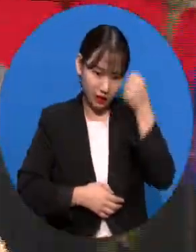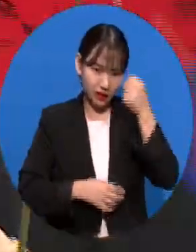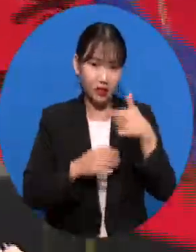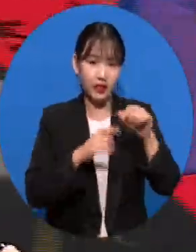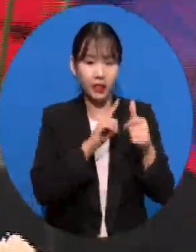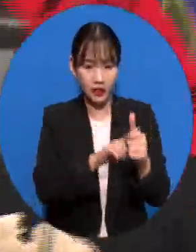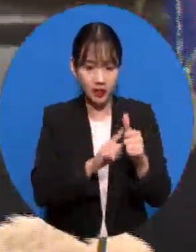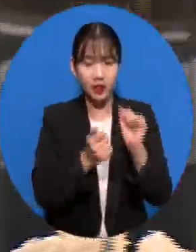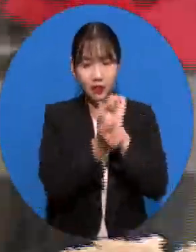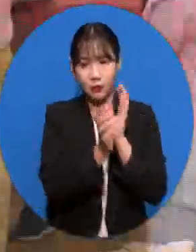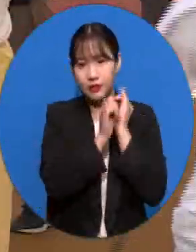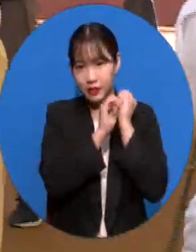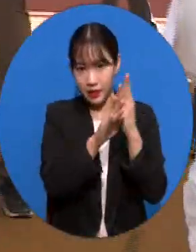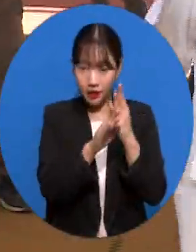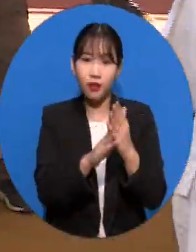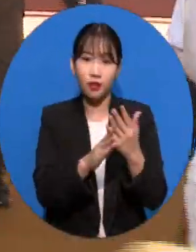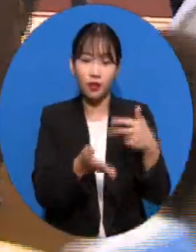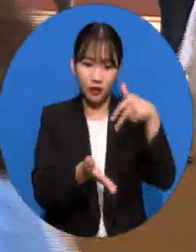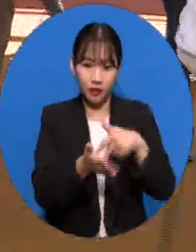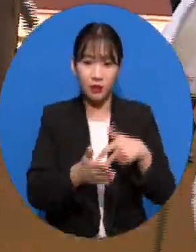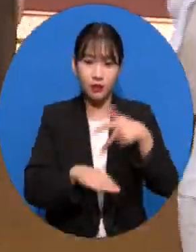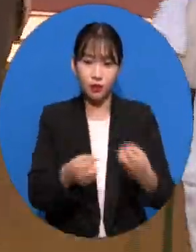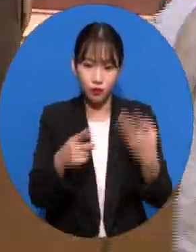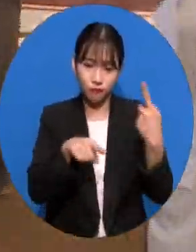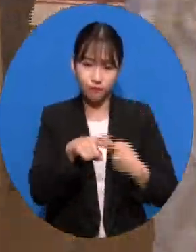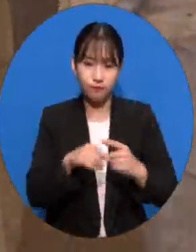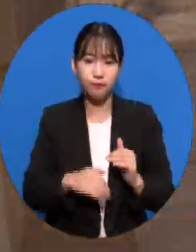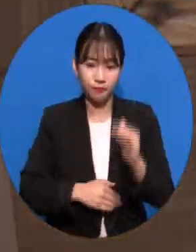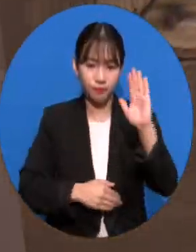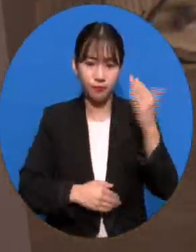진도의 축제처럼 치러졌습니다. MBC 뉴스 김윤입니다.